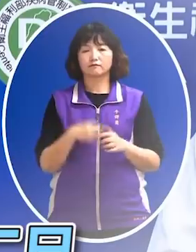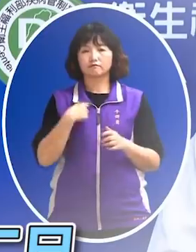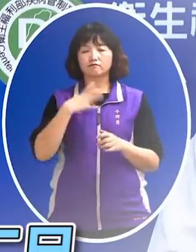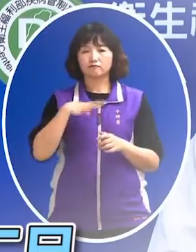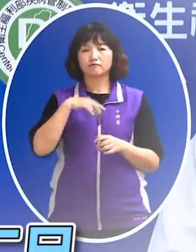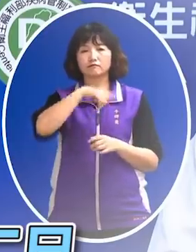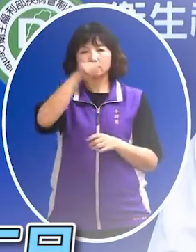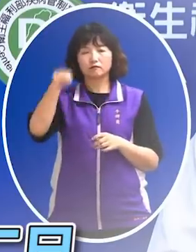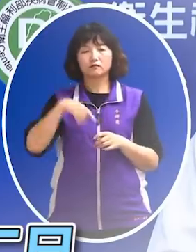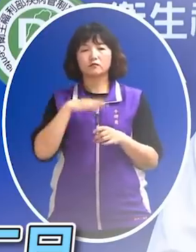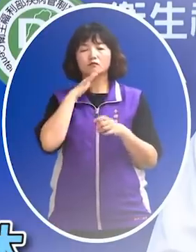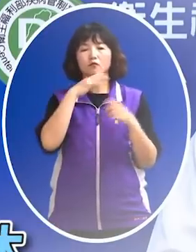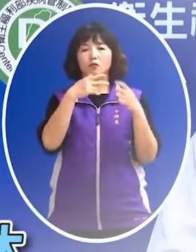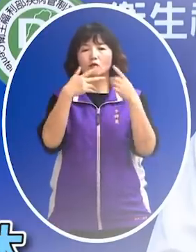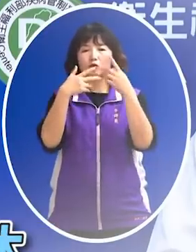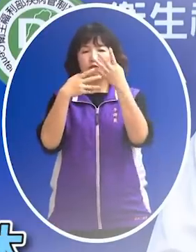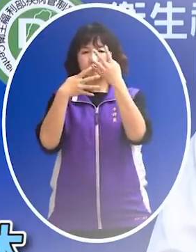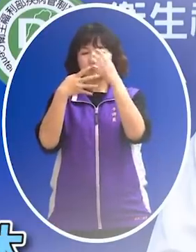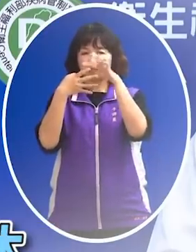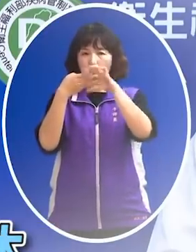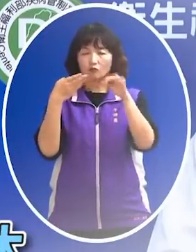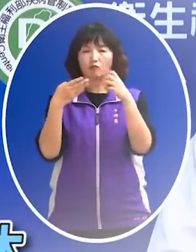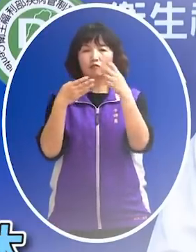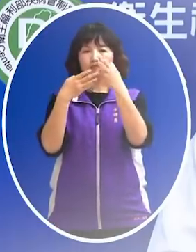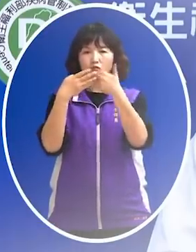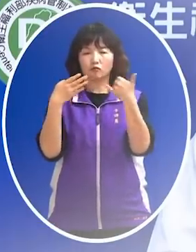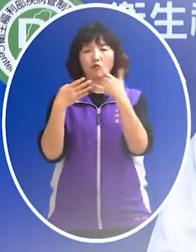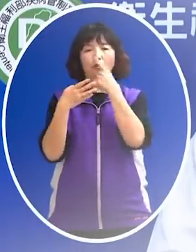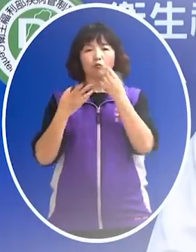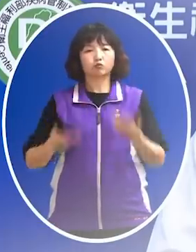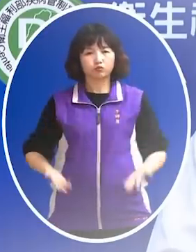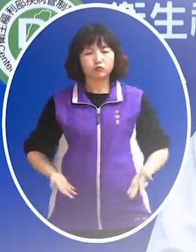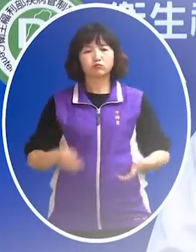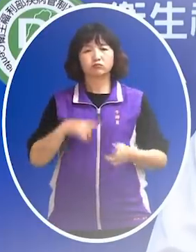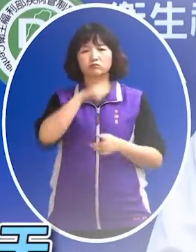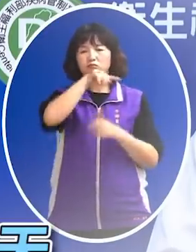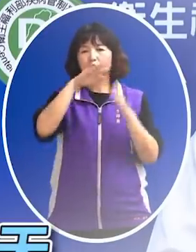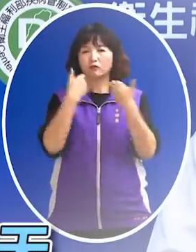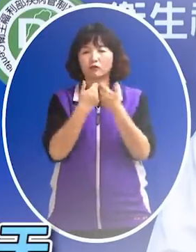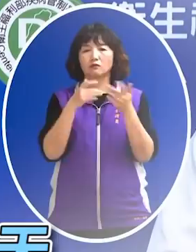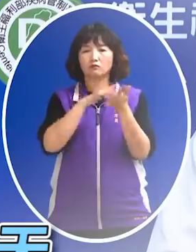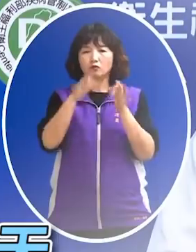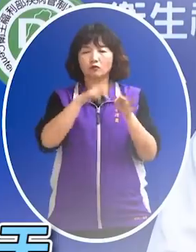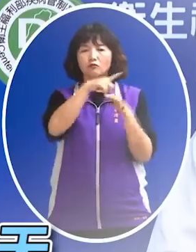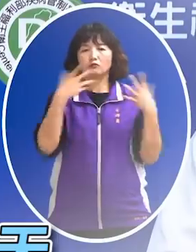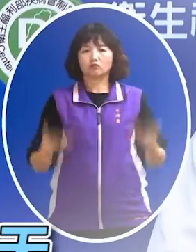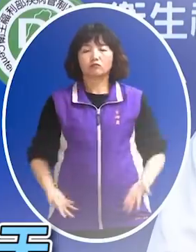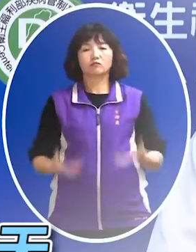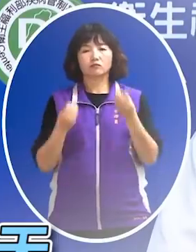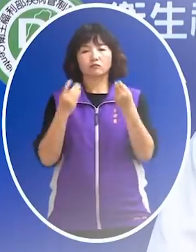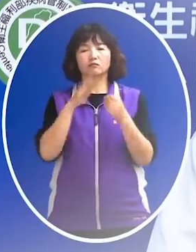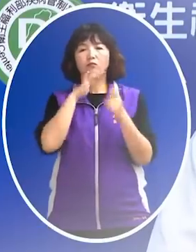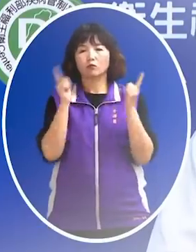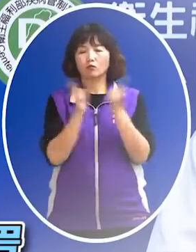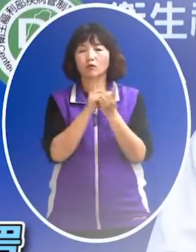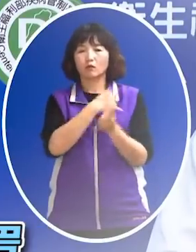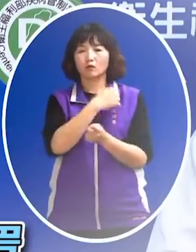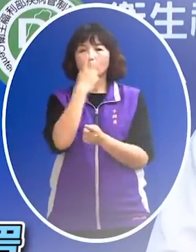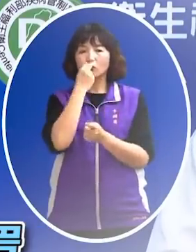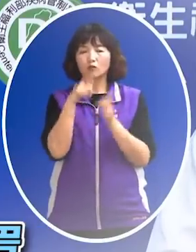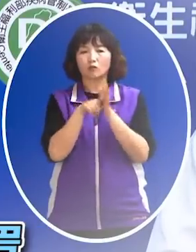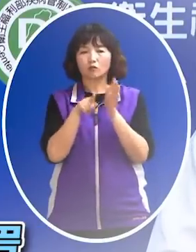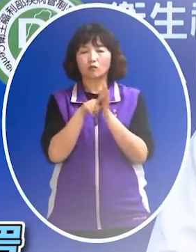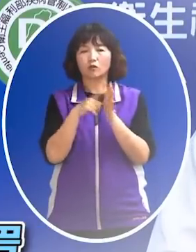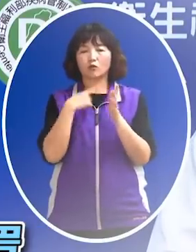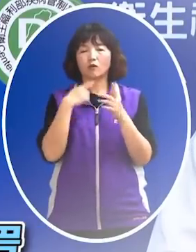大家都有周休二日，他们也一直都没有休，哦，所以我们就请他们就是说在礼拜天哈，我们